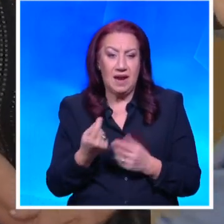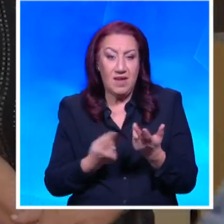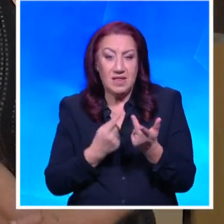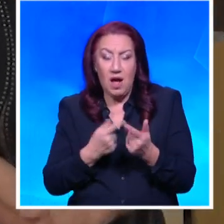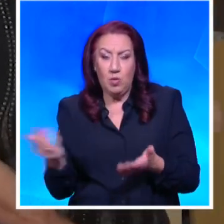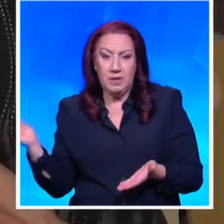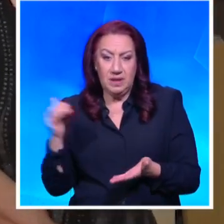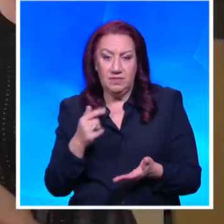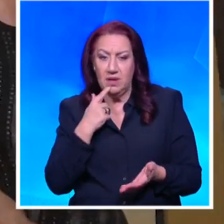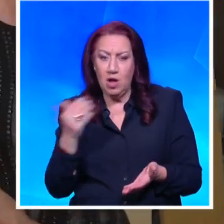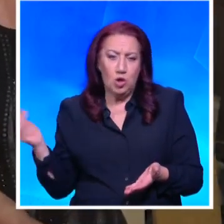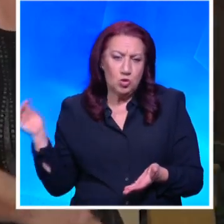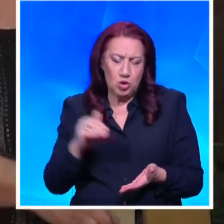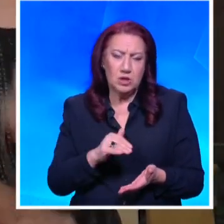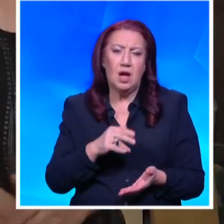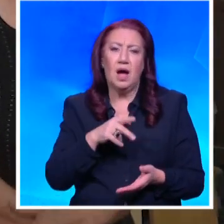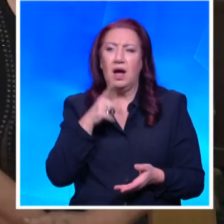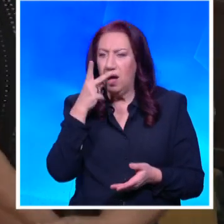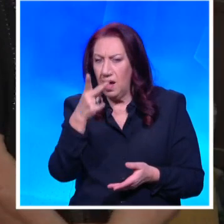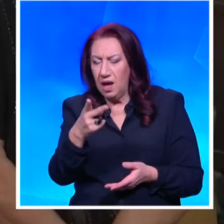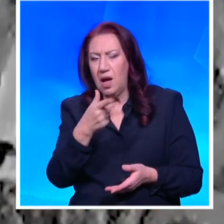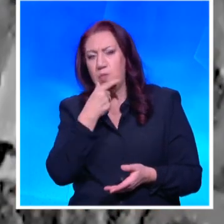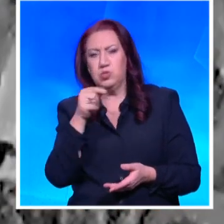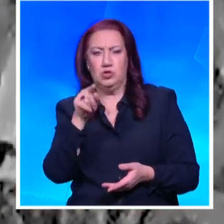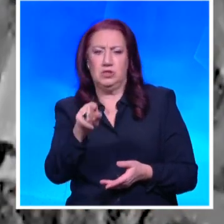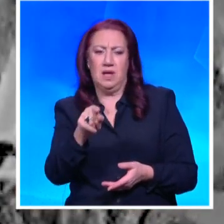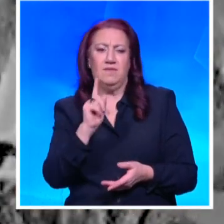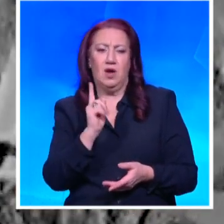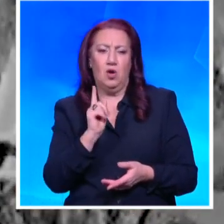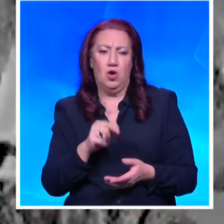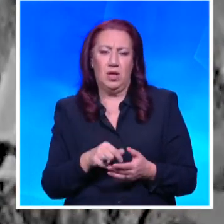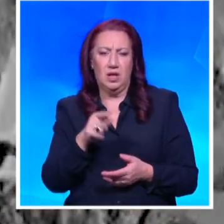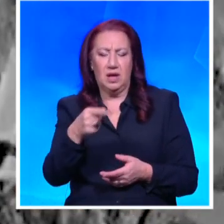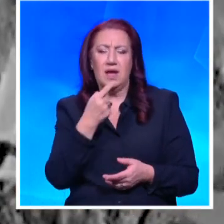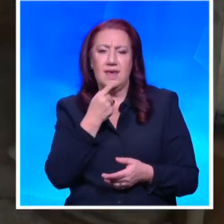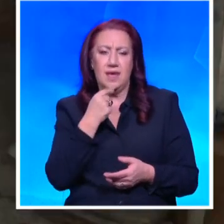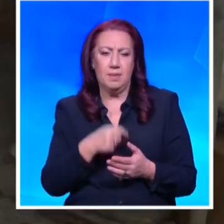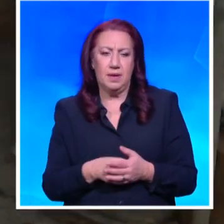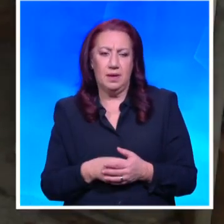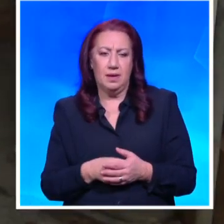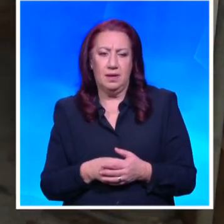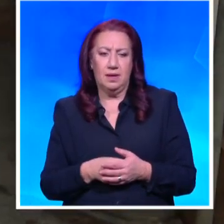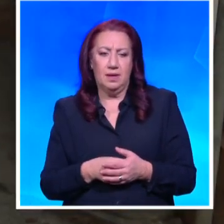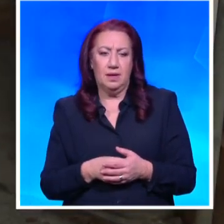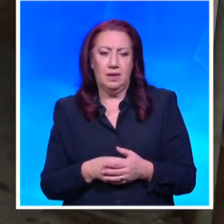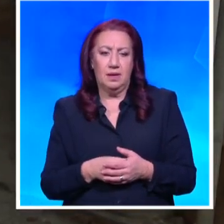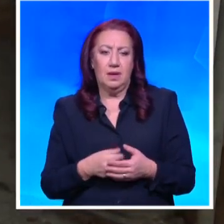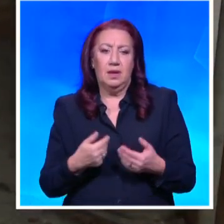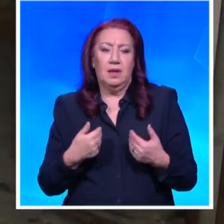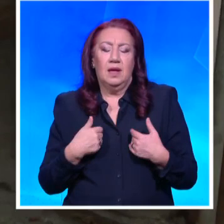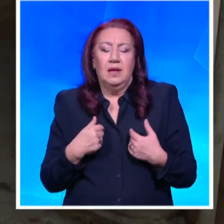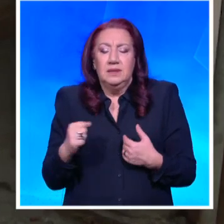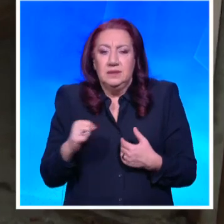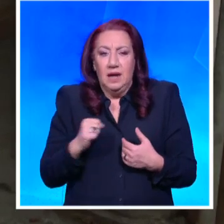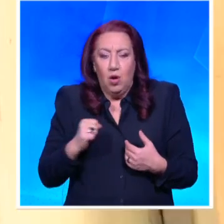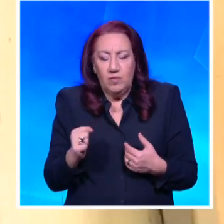и го разпознаха. Веднага казаха, това пикът. В страх не можем да спим, все